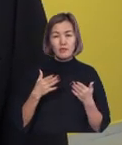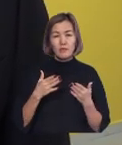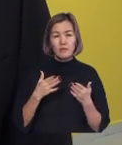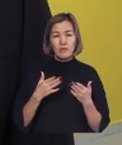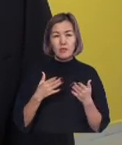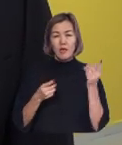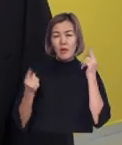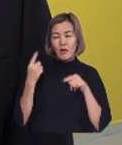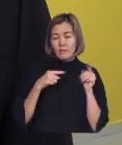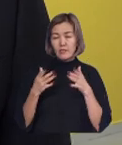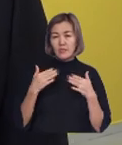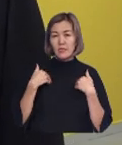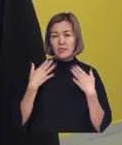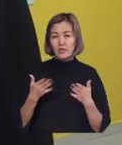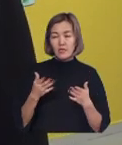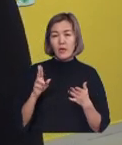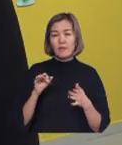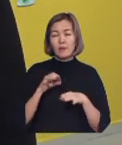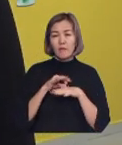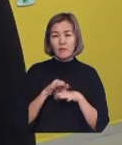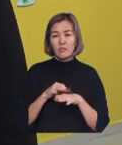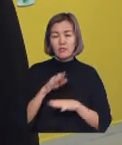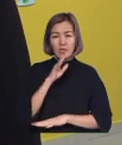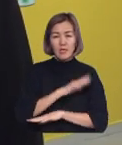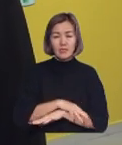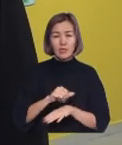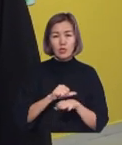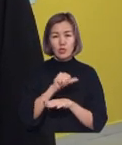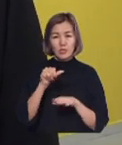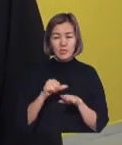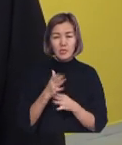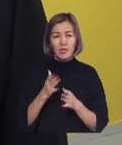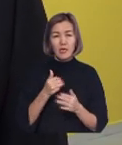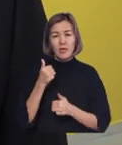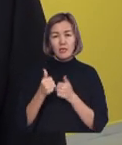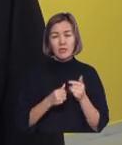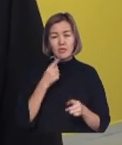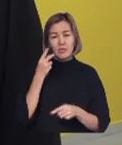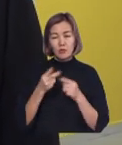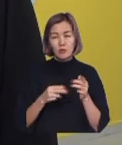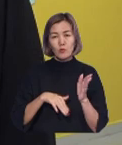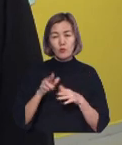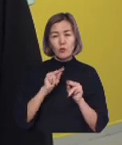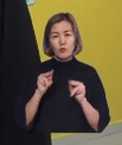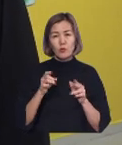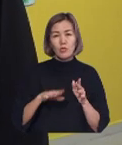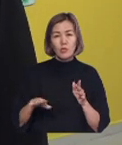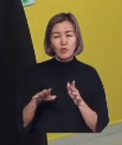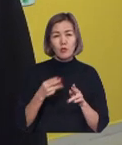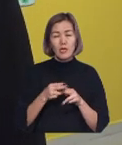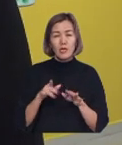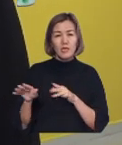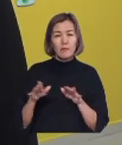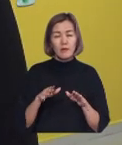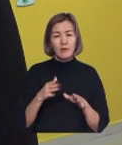авторские разработки, продемонстрировали, как проводятся классные часы. Традиционно в этом конкурсе принимают участие лучшие учителя региона. Это